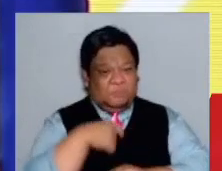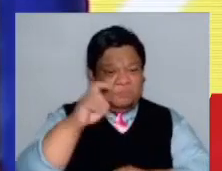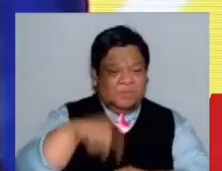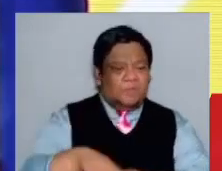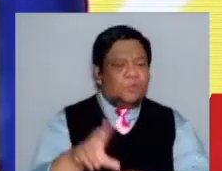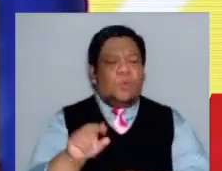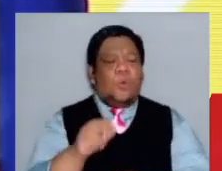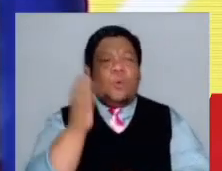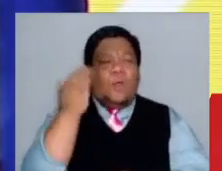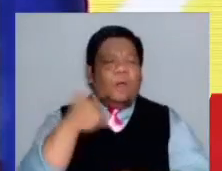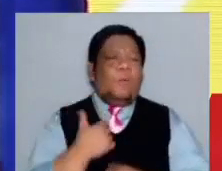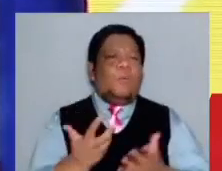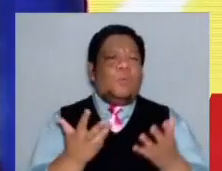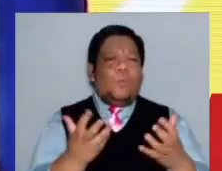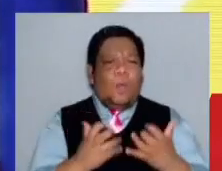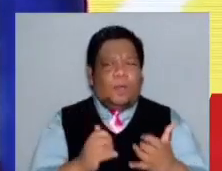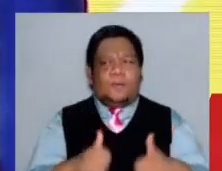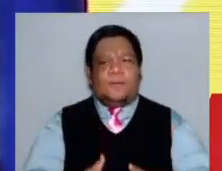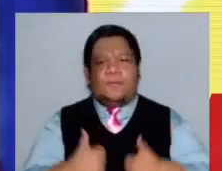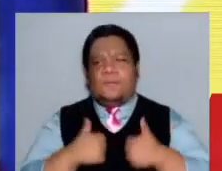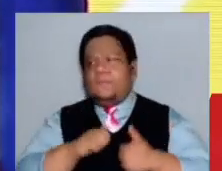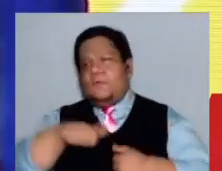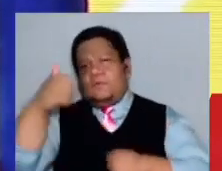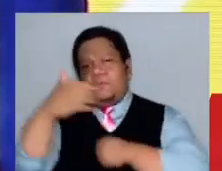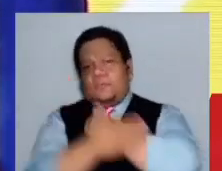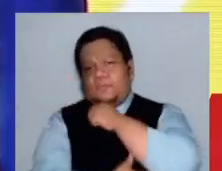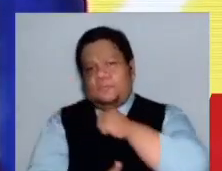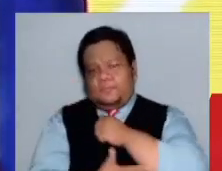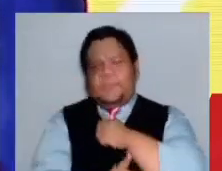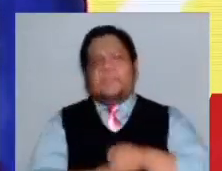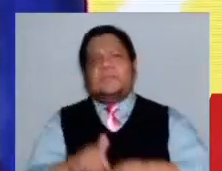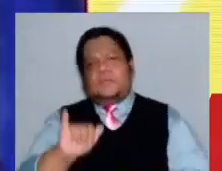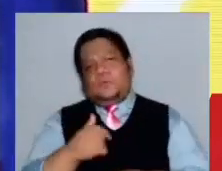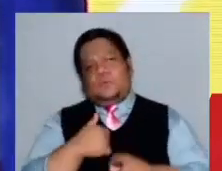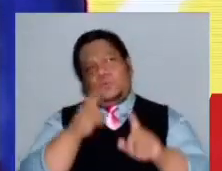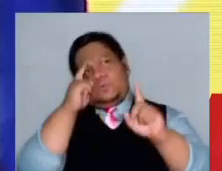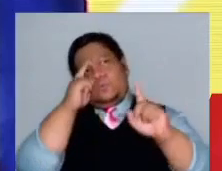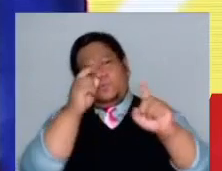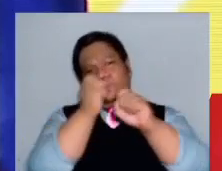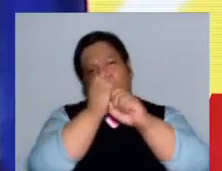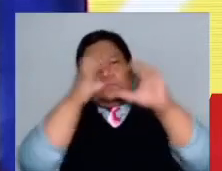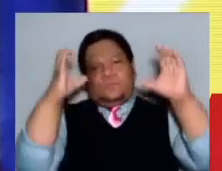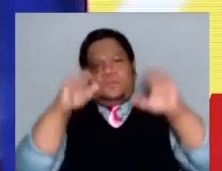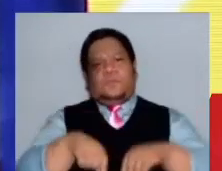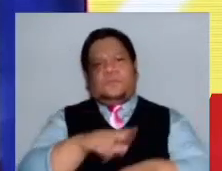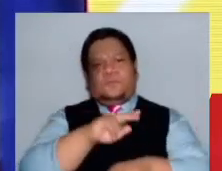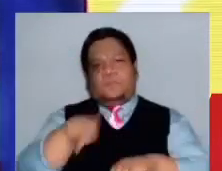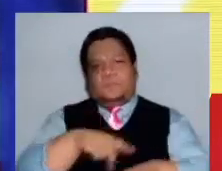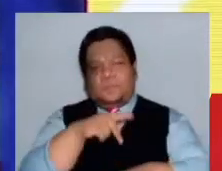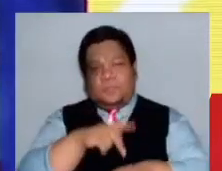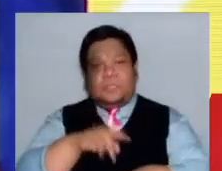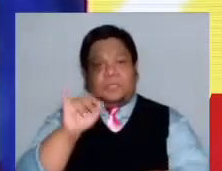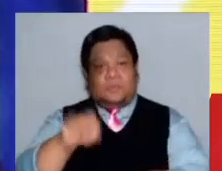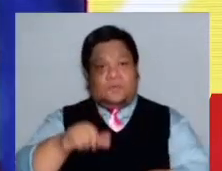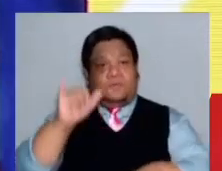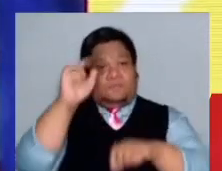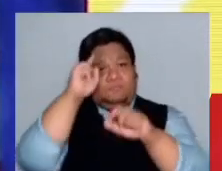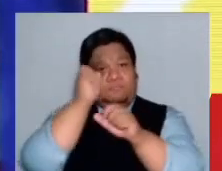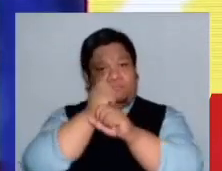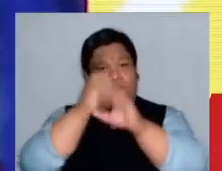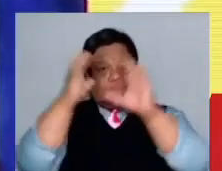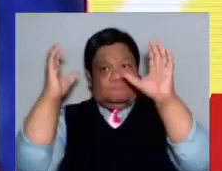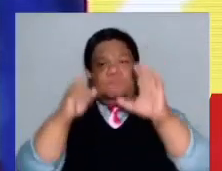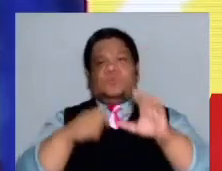sa ibang bansa. Yan po ang pangarap ng Pilipinas at yan po ang ginagawa natin